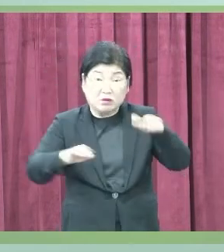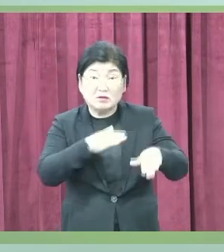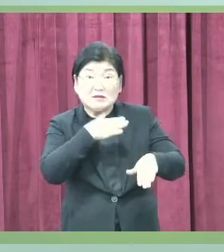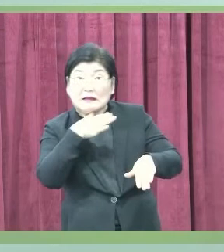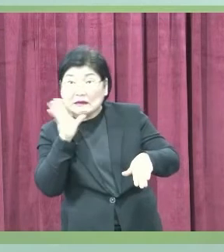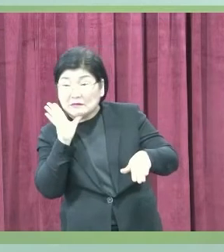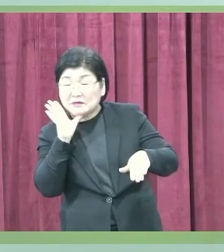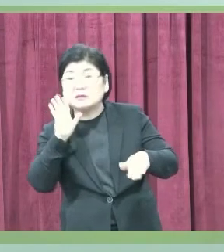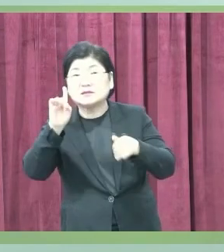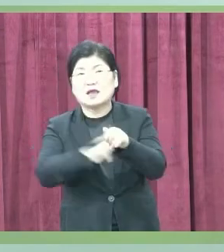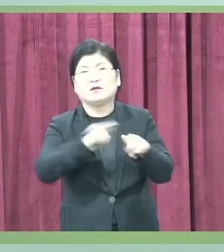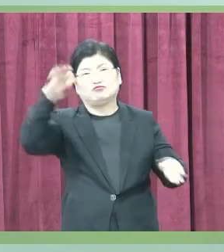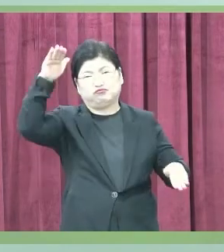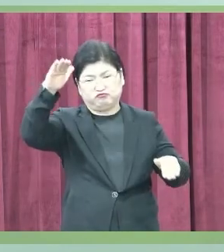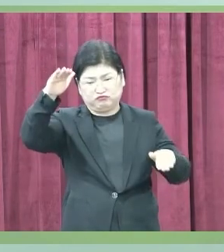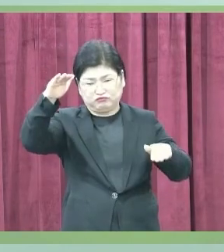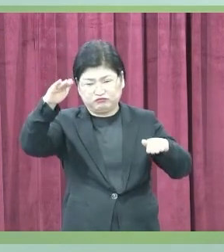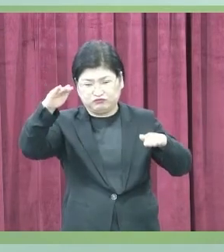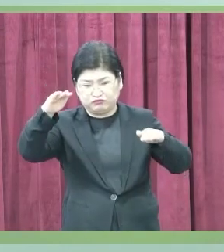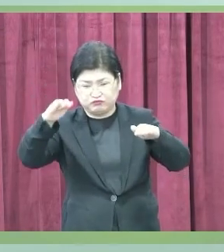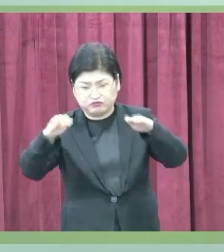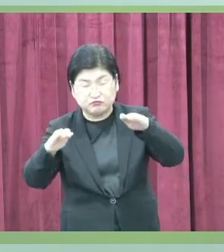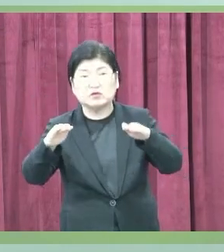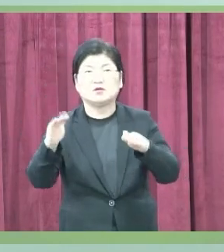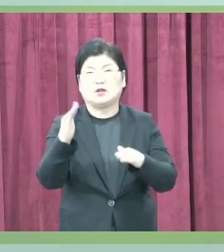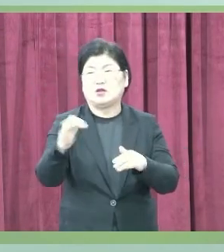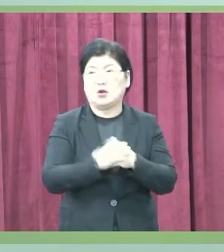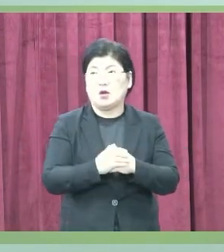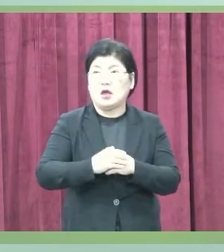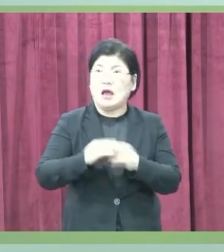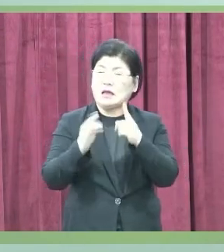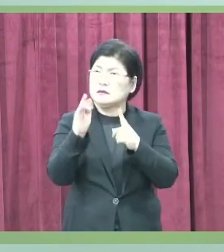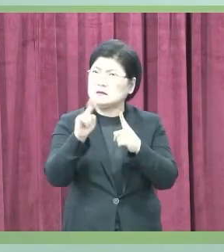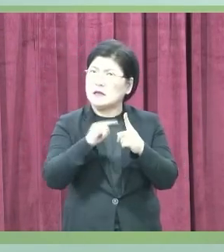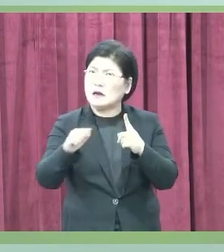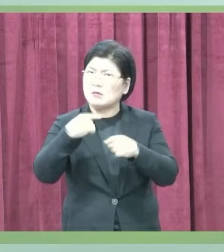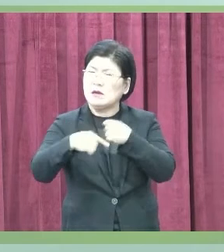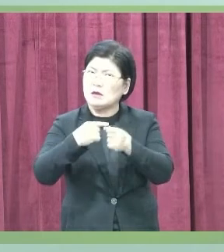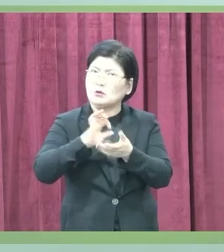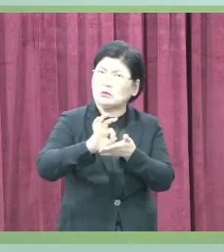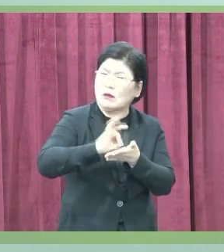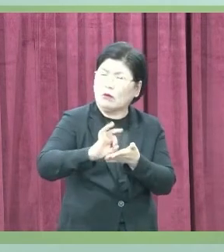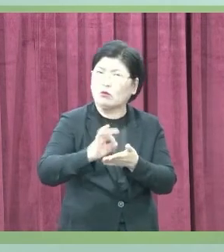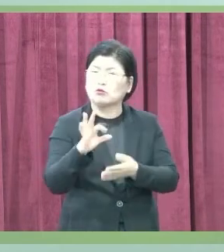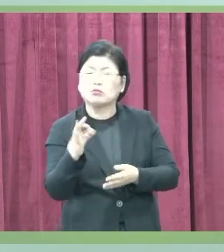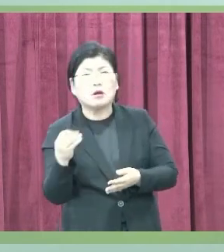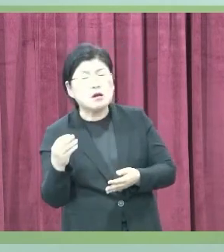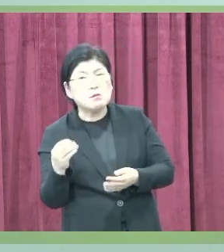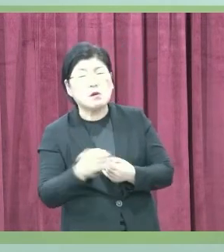연령군이 높아질수록 차이가 줄어듭니다. 그 다음에 1인당 총 진료비, 연평균 총 진료비, 1인당 총 진료비도